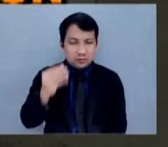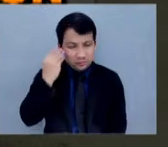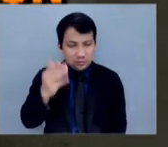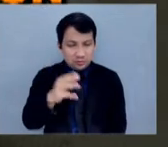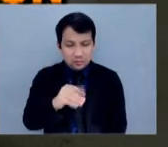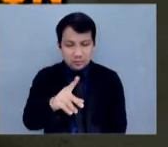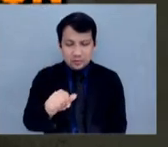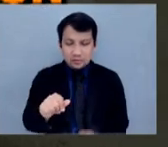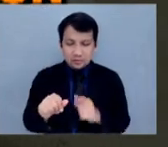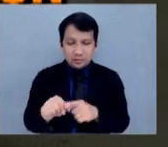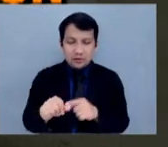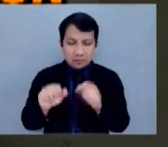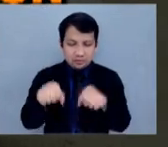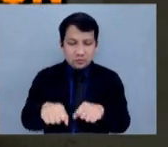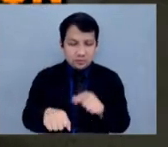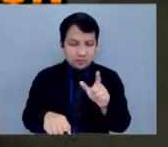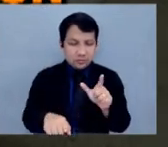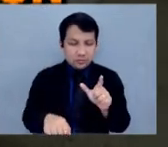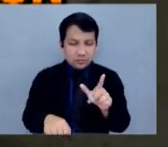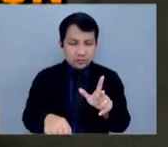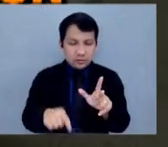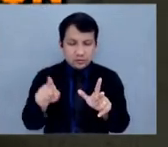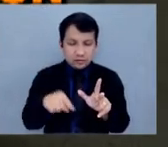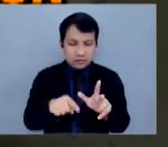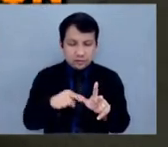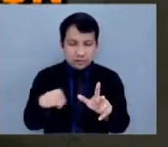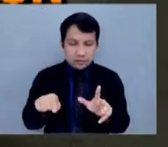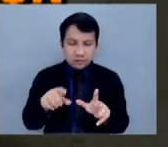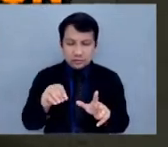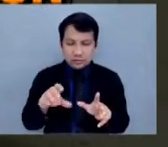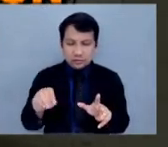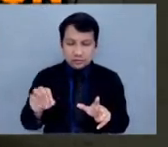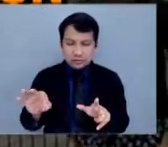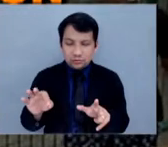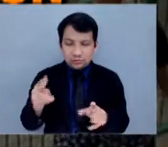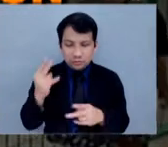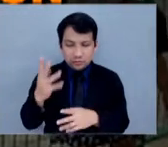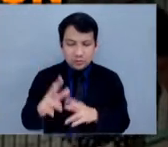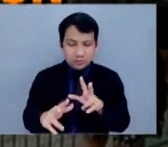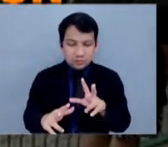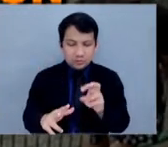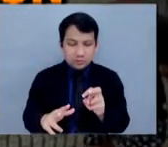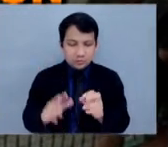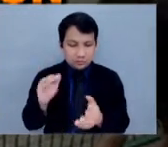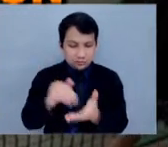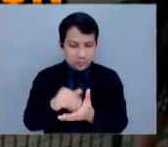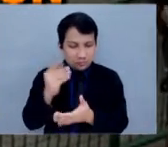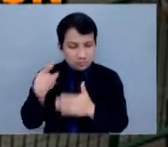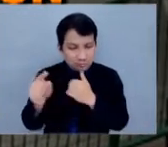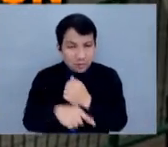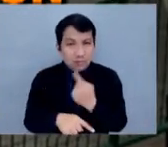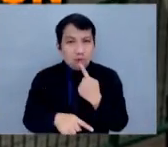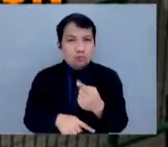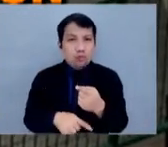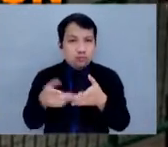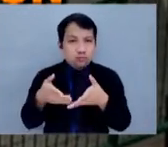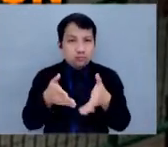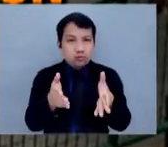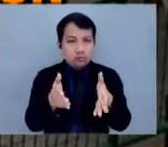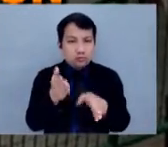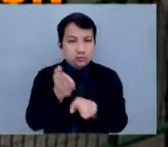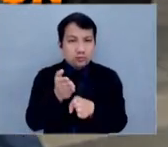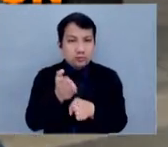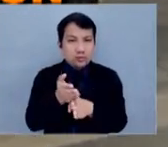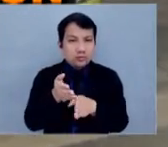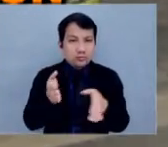Regulation 23-002, 5,000 piso hanggang 30,000 pesos ang multa sa mga daraan sa busway, depende kung ilang